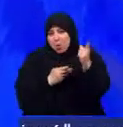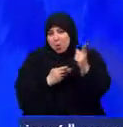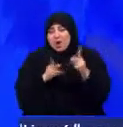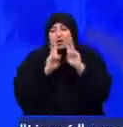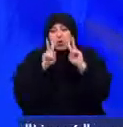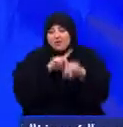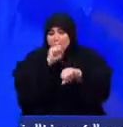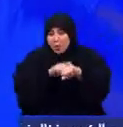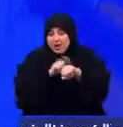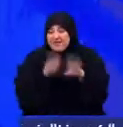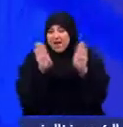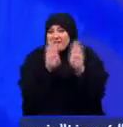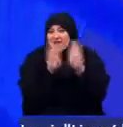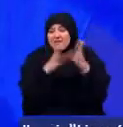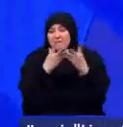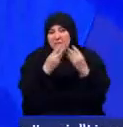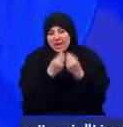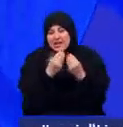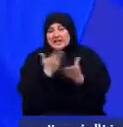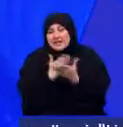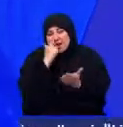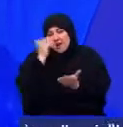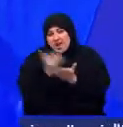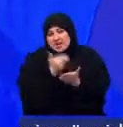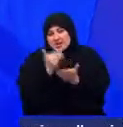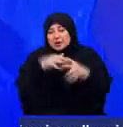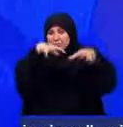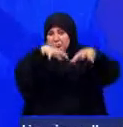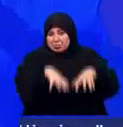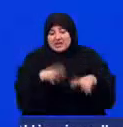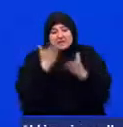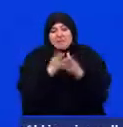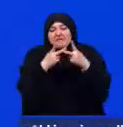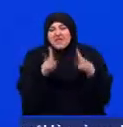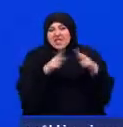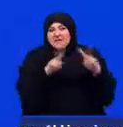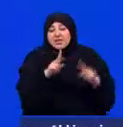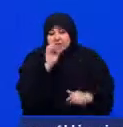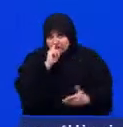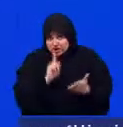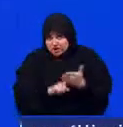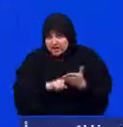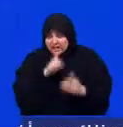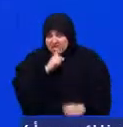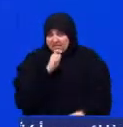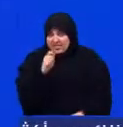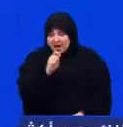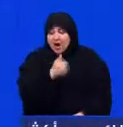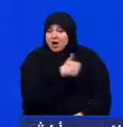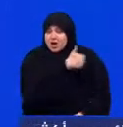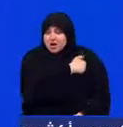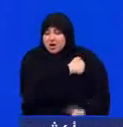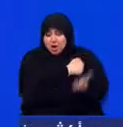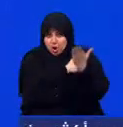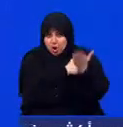من, من الأمور الاقتصادية. دكتور فاضل، هل ترى أننا يعني وضعنا ثقتنا في هذه اللقاحات لتحقيق